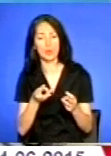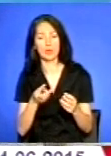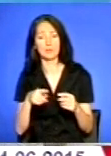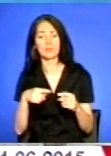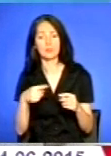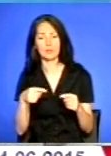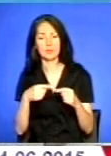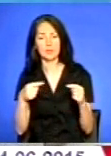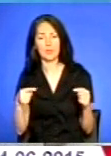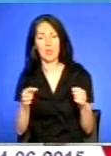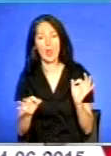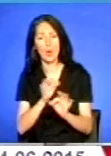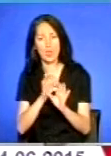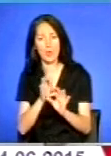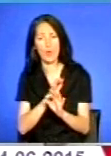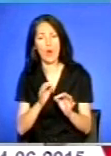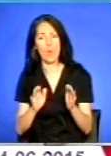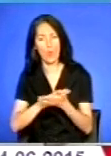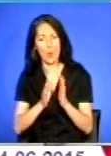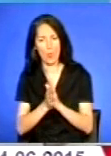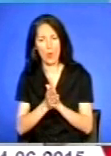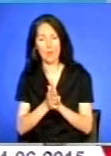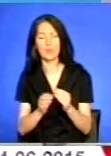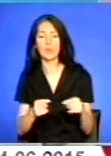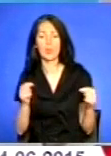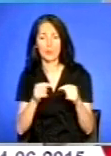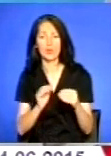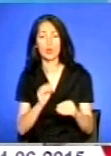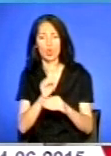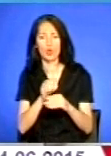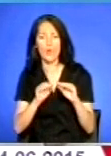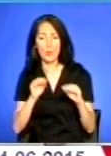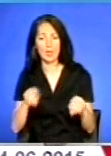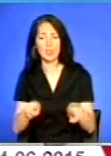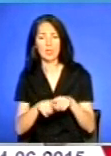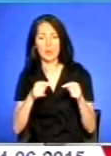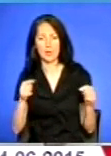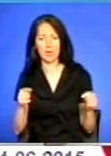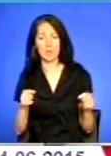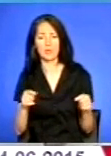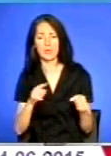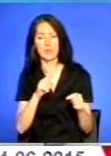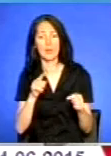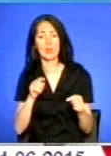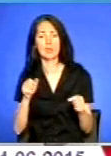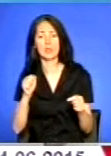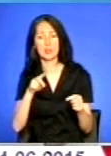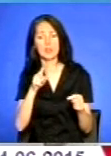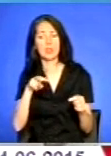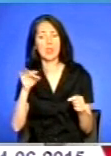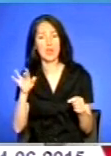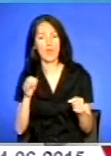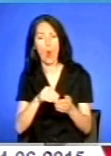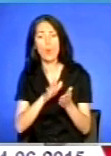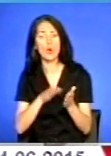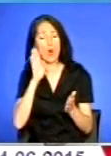погодними умовами та відповідне додаткове обладнання і матеріали до них. Вузли обліку води, гарячої, холодної